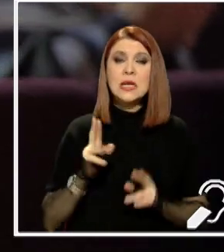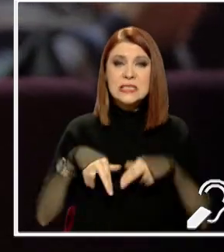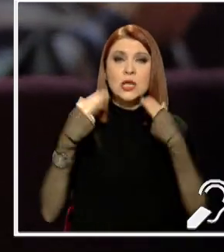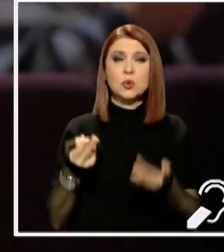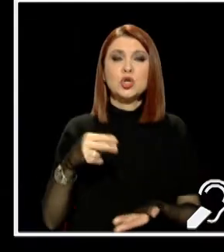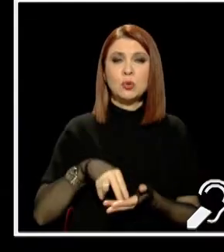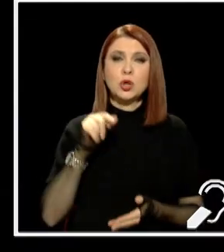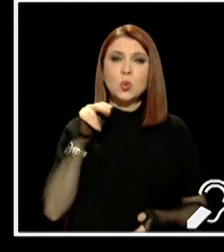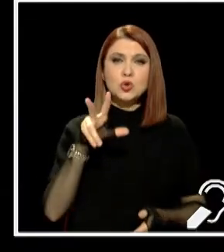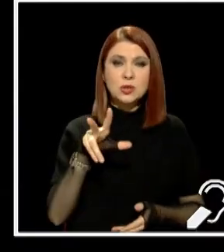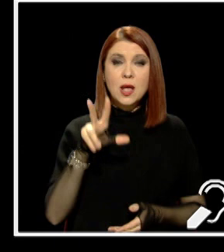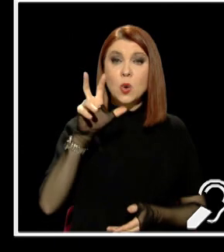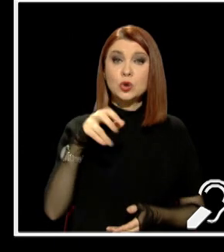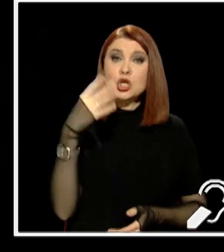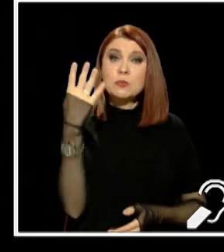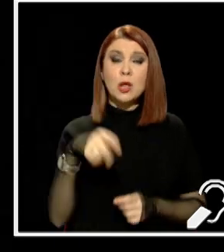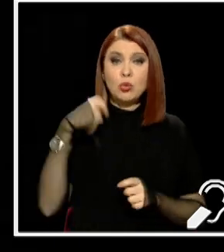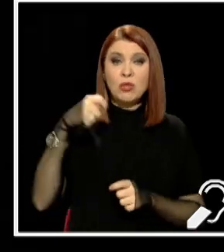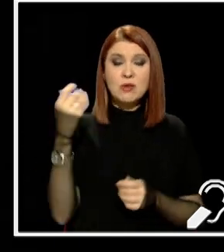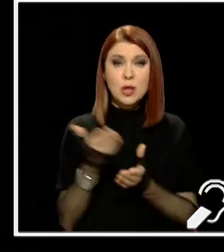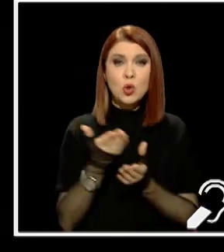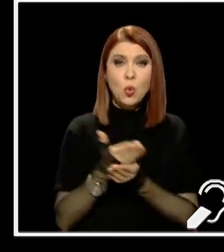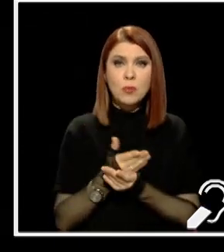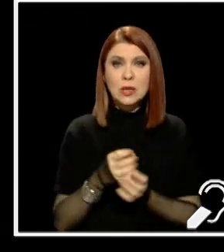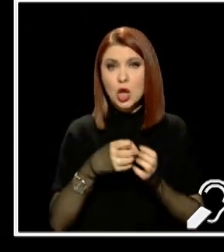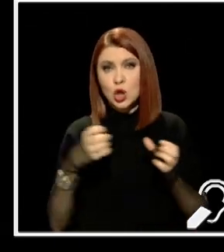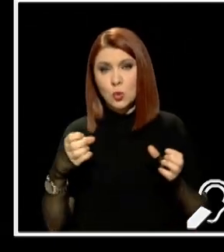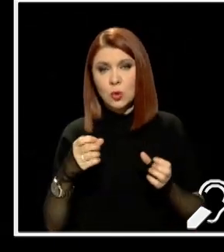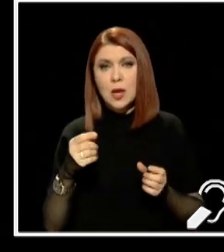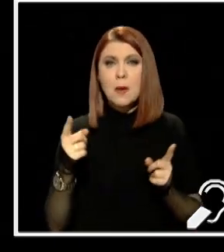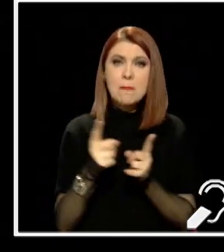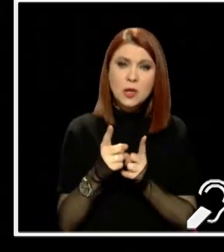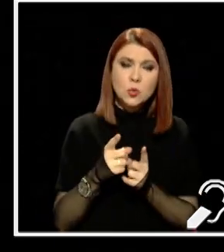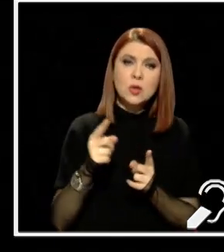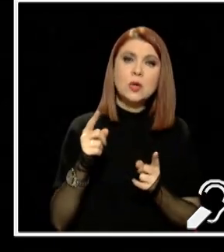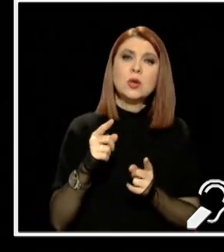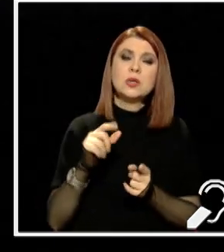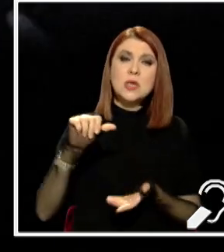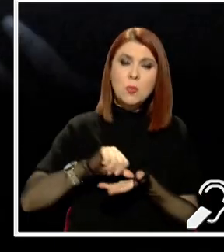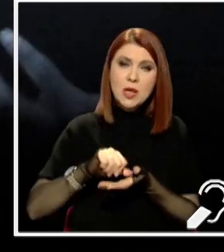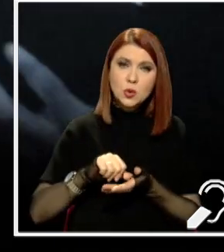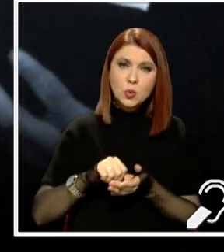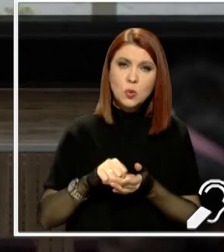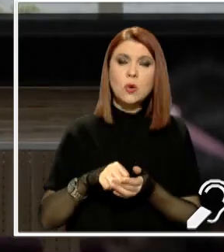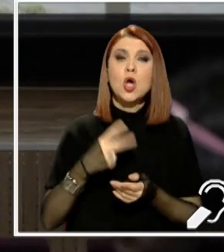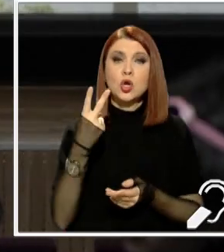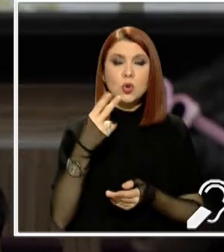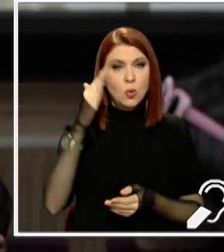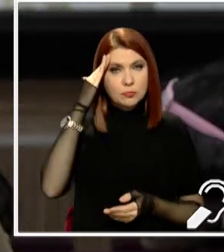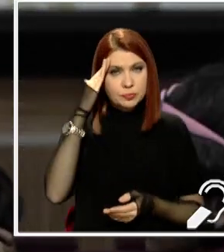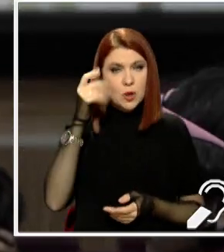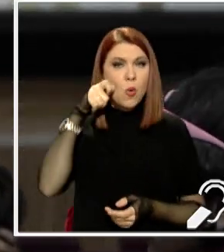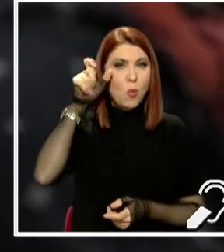în 2023 cu 34 de filme documentare de lung, mediu și scurt metraj, două retrospective dedicate